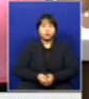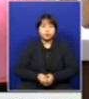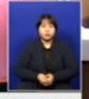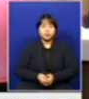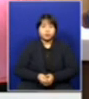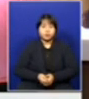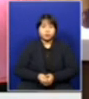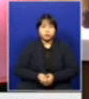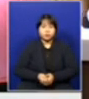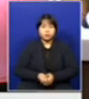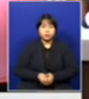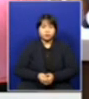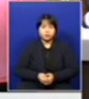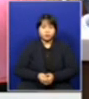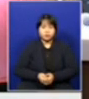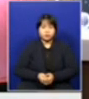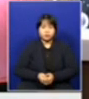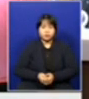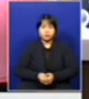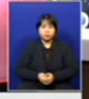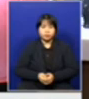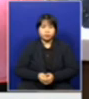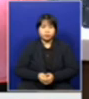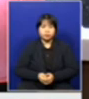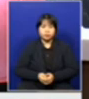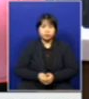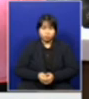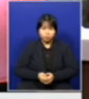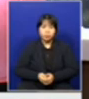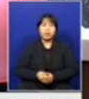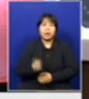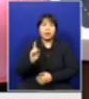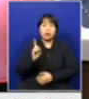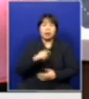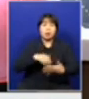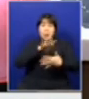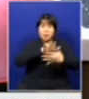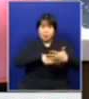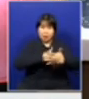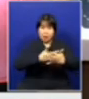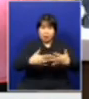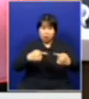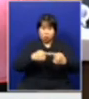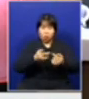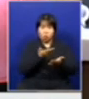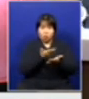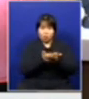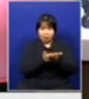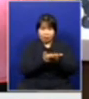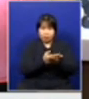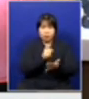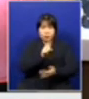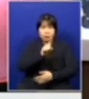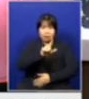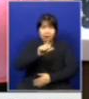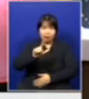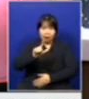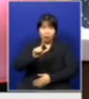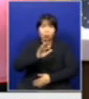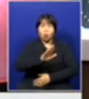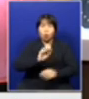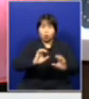พ.ศ. 2563ซึ่งเป็นมาตรการทางการคลังจำนวน1ล้านล้านบาทของรัฐบ